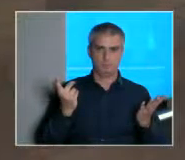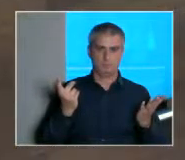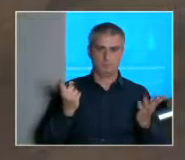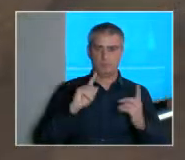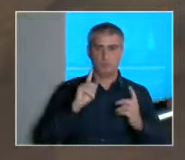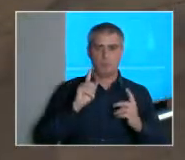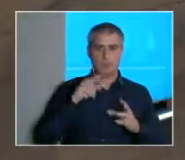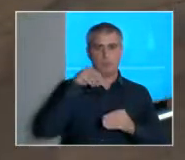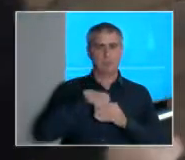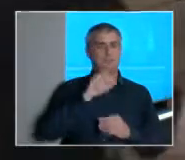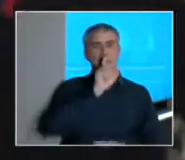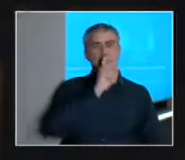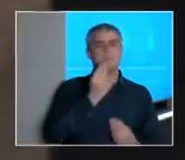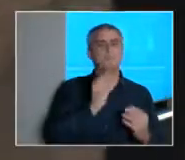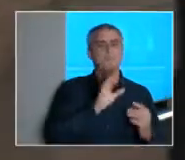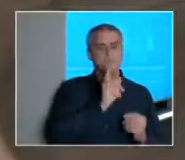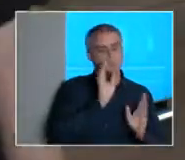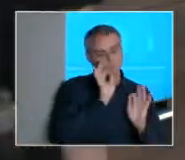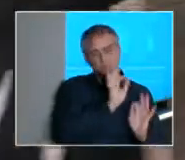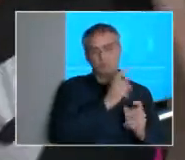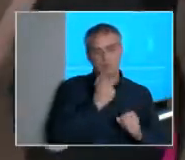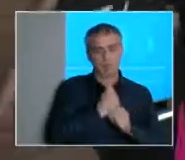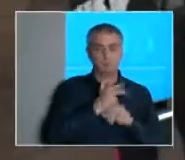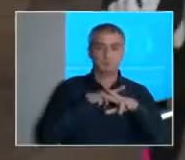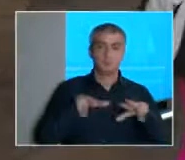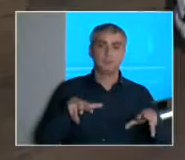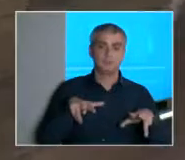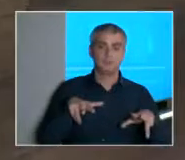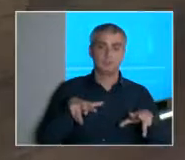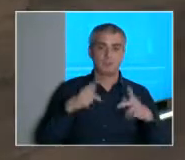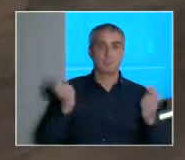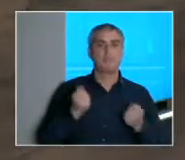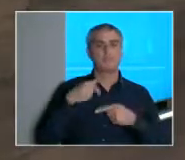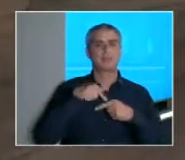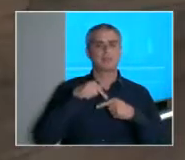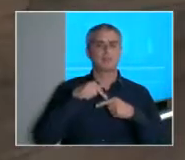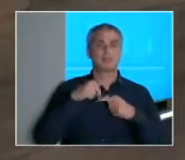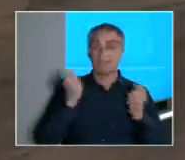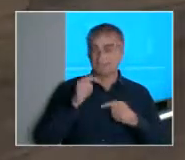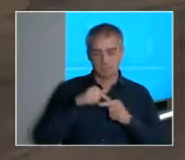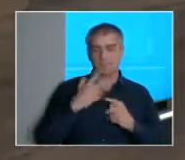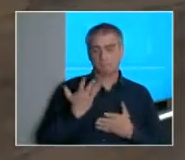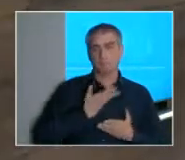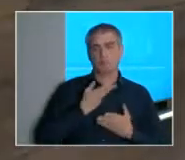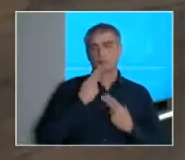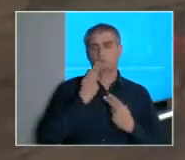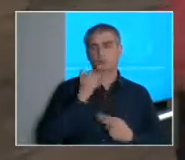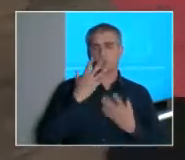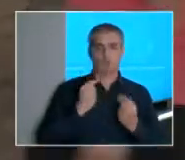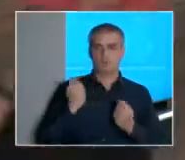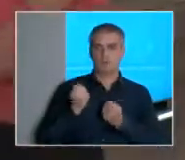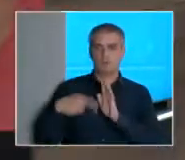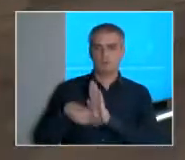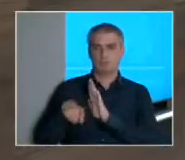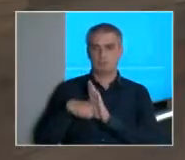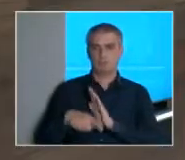לא להצביע עבור מי אלא עבורם. זאת אומרת, לייצר את המצב שבו הקמפיין יהיה חיובי. קמפיין חיובי ישיג תוצאות תמיד הרבה יותר טובות מקמפיין